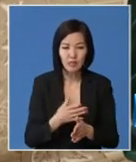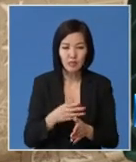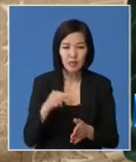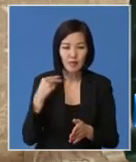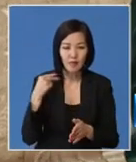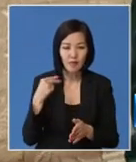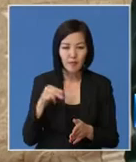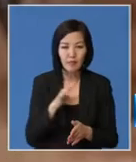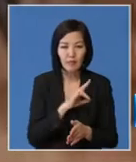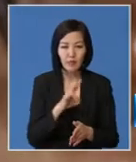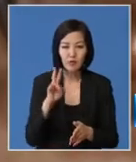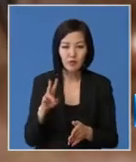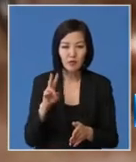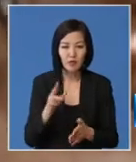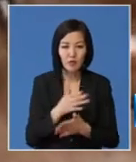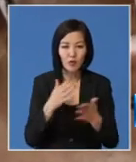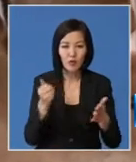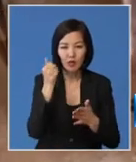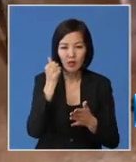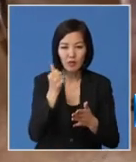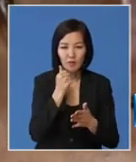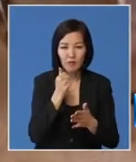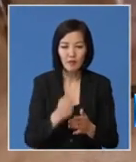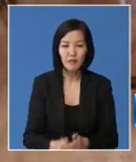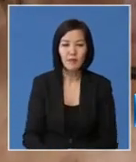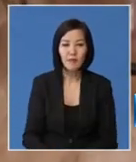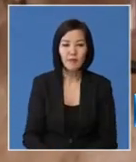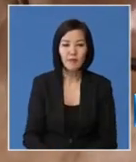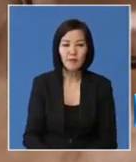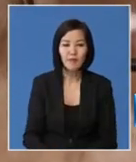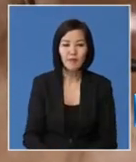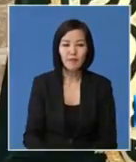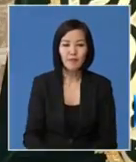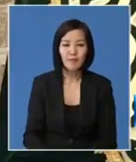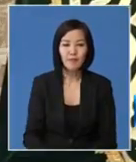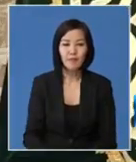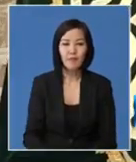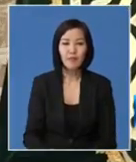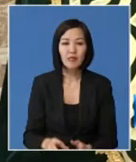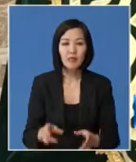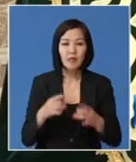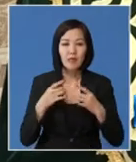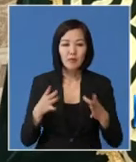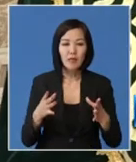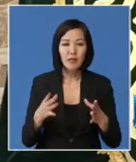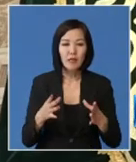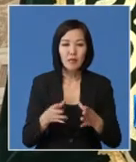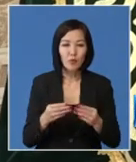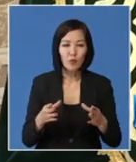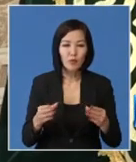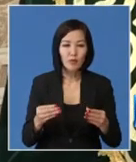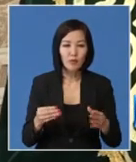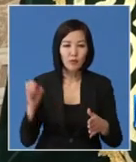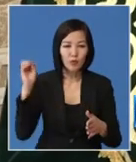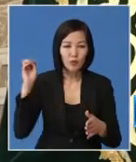Президентімізге және әкімдерге үлкен рахмет айтам. Осы көпшілік атынан. Наурыз мерекесі көктем